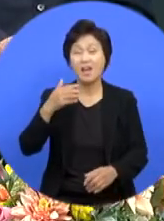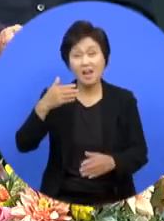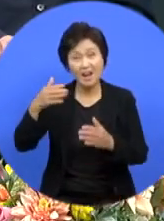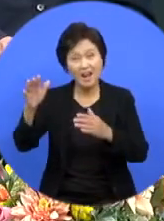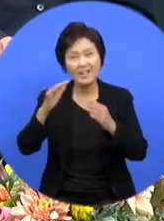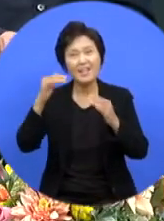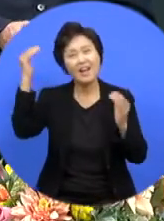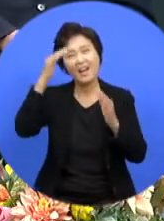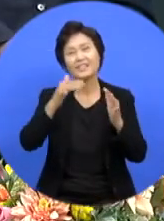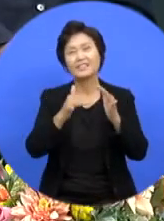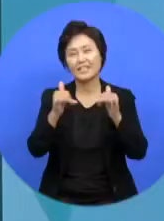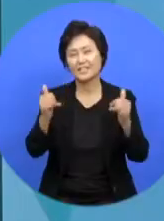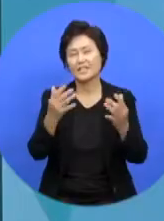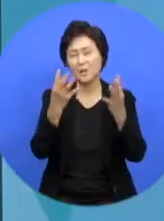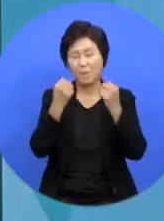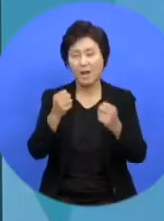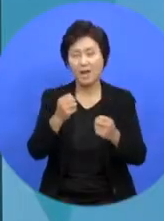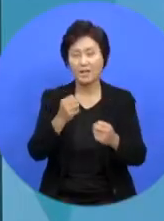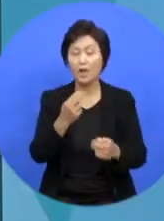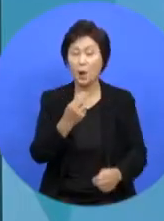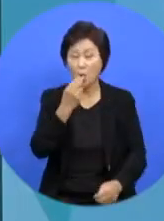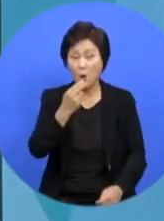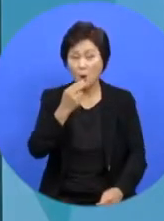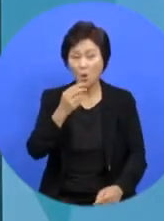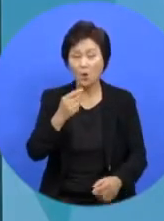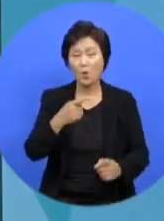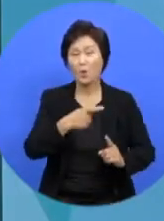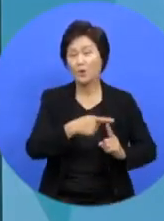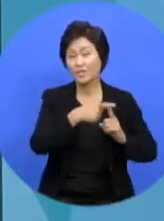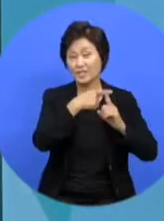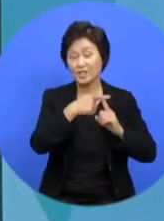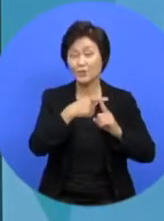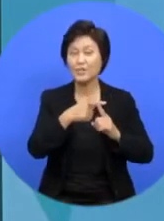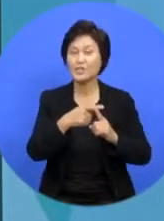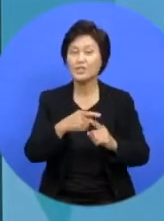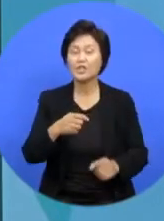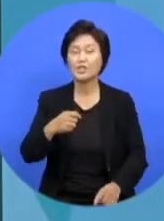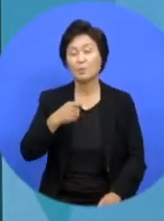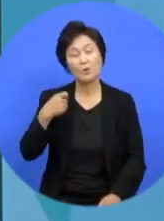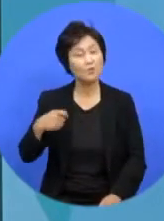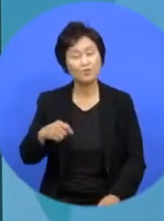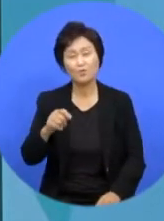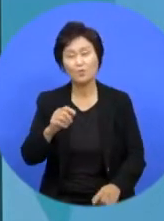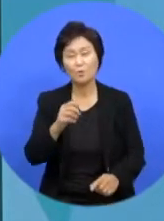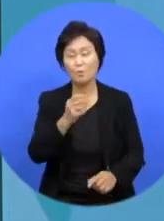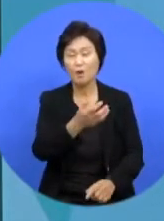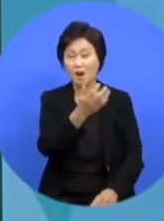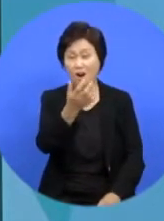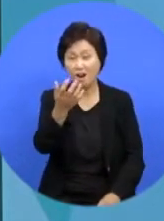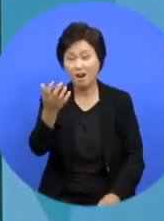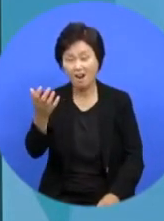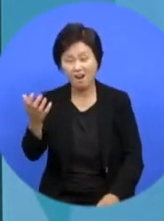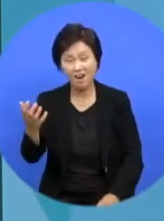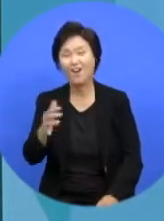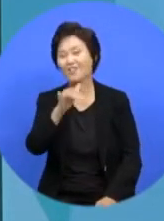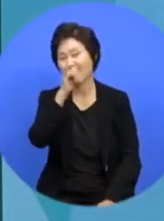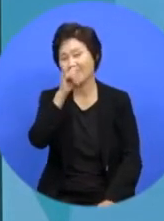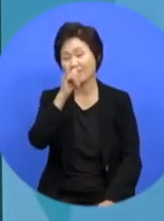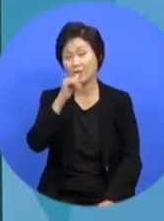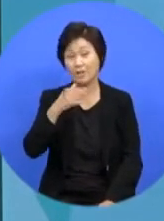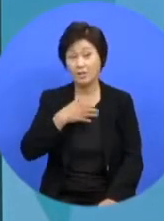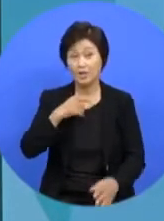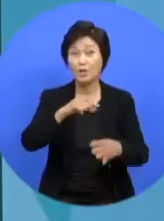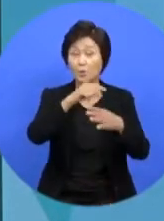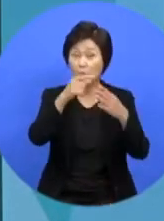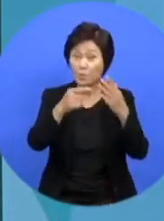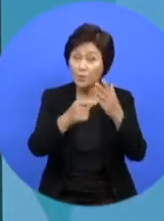가고 홍콩도 가고 스위스도 가고 다양하게 이제 학생들이 네. 배출되고 있죠. 그걸 좀 자세히 설명해 주세요. 저희 프로그램